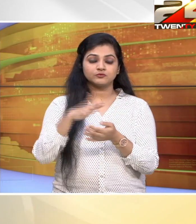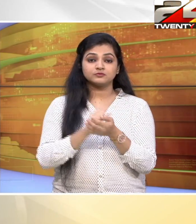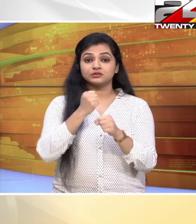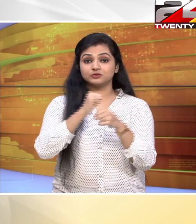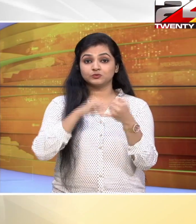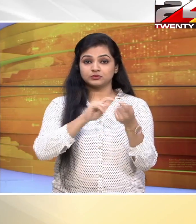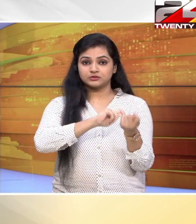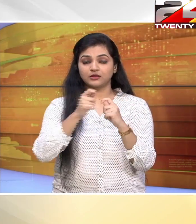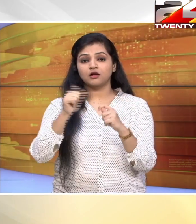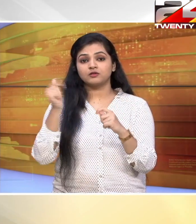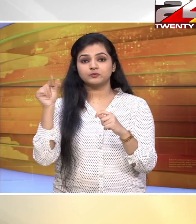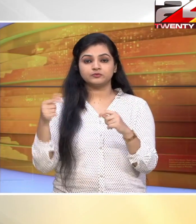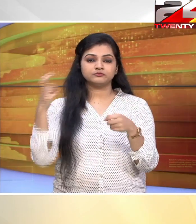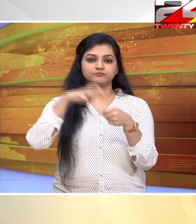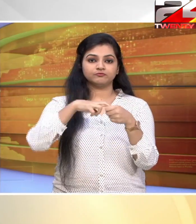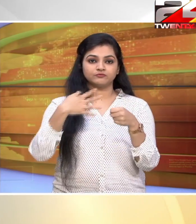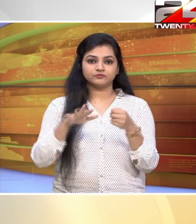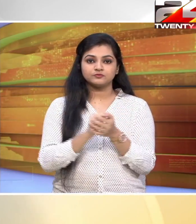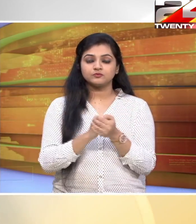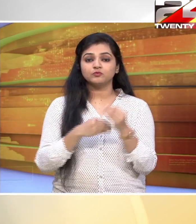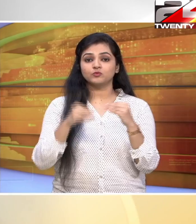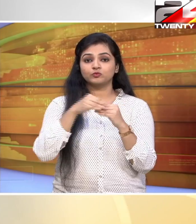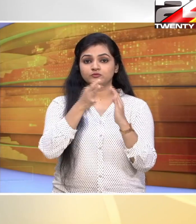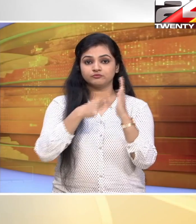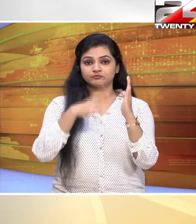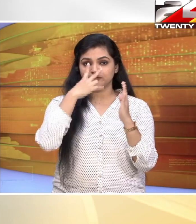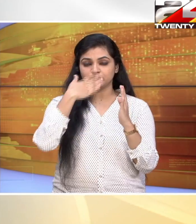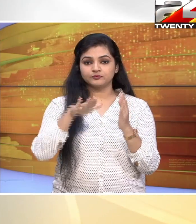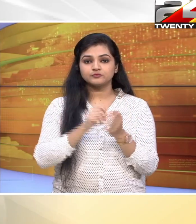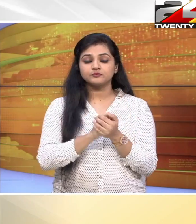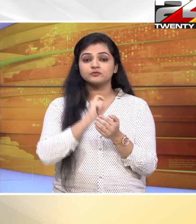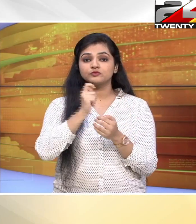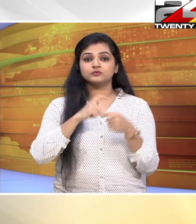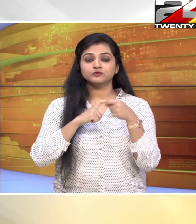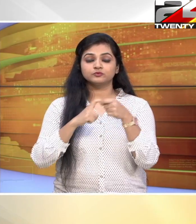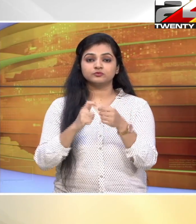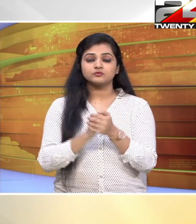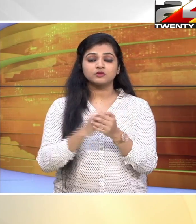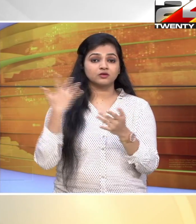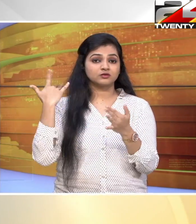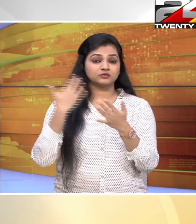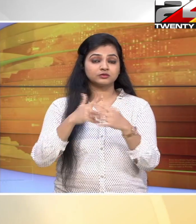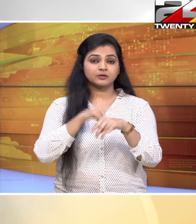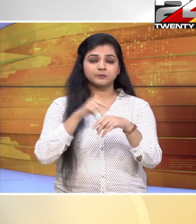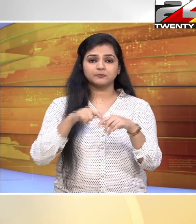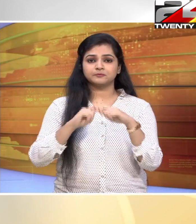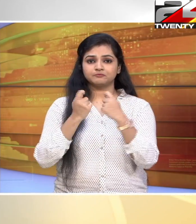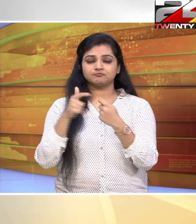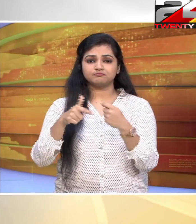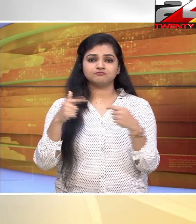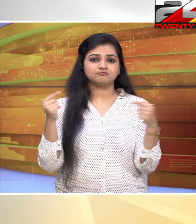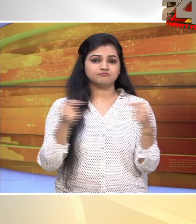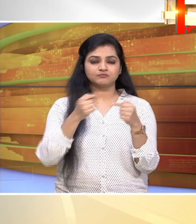പകരം മറ്റൊരാളെ പ്രതിനിധി സംഘത്തിൽ ഉൾപ്പെടുത്തി. തനേഷ് തമ്പി ചേരുന്നുണ്ട് തിരുവനന്തപുരത്ത് നിന്ന്. തനേഷ്, ഏറെക്കാലമായി പാർട്ടിയുമായിട്ടുള്ള ചില അസ്വാരസ്യങ്ങൾ